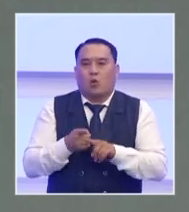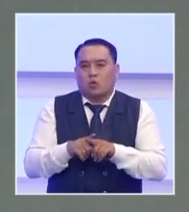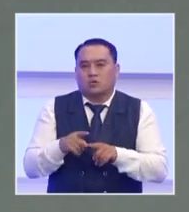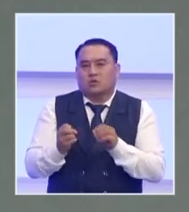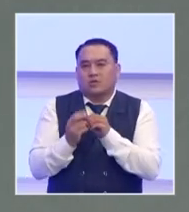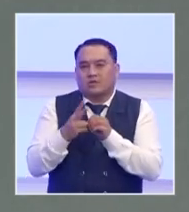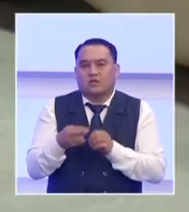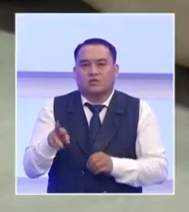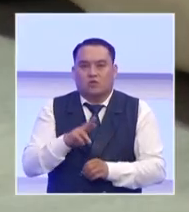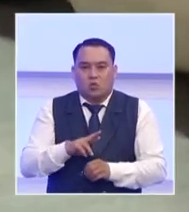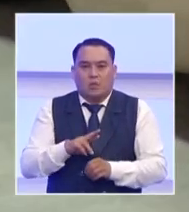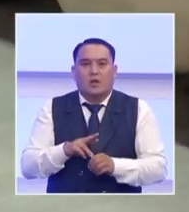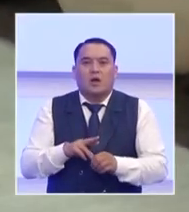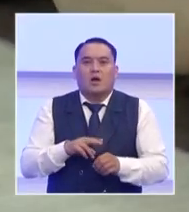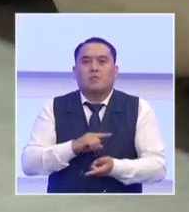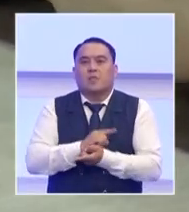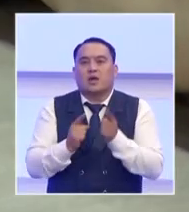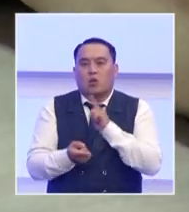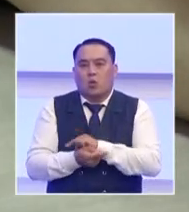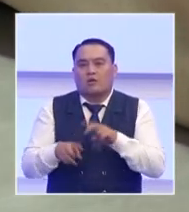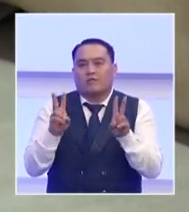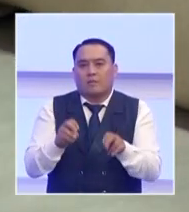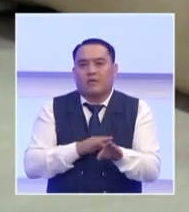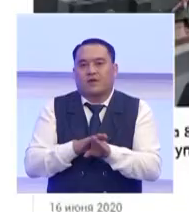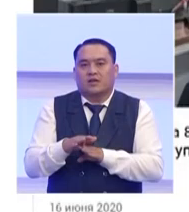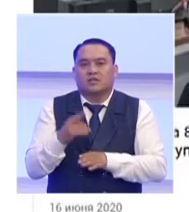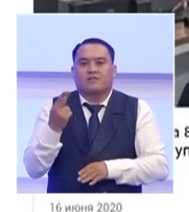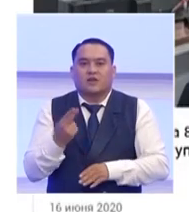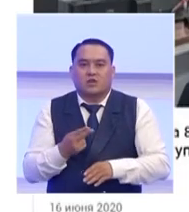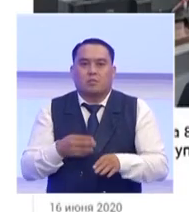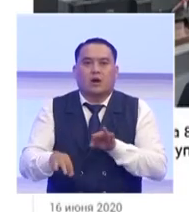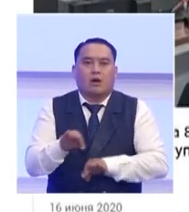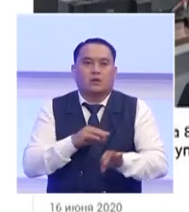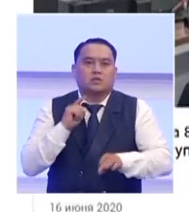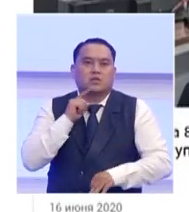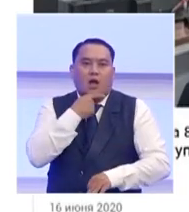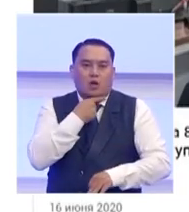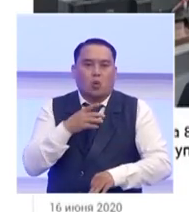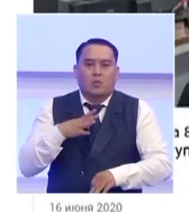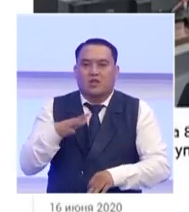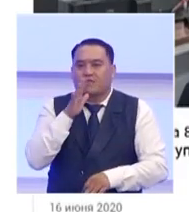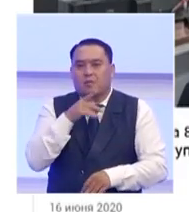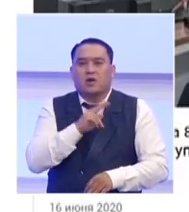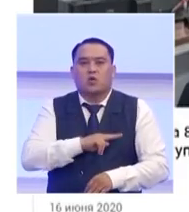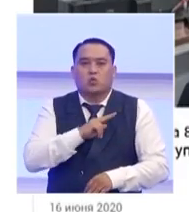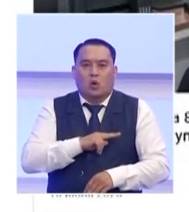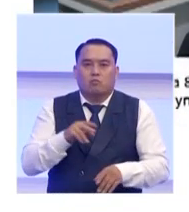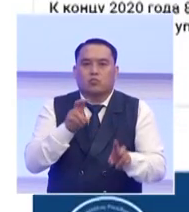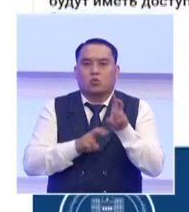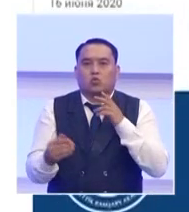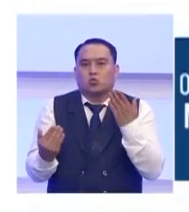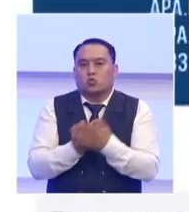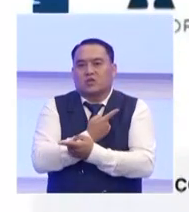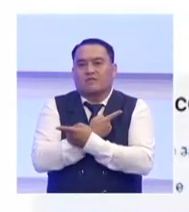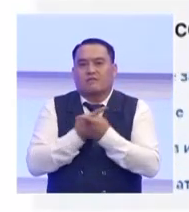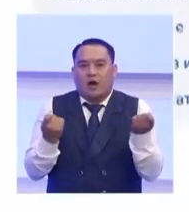неактивен с 12 июня данный переход осуществлена в рамках цифровизации проект сэкономит время граждан в поиске нужной информации